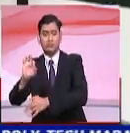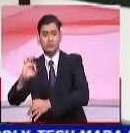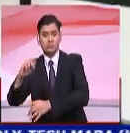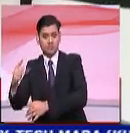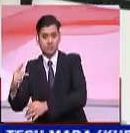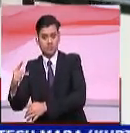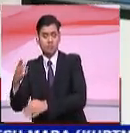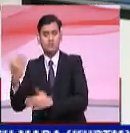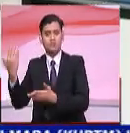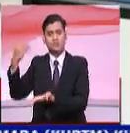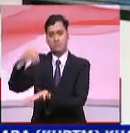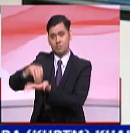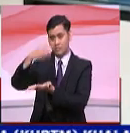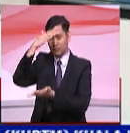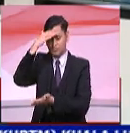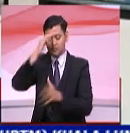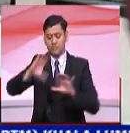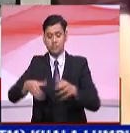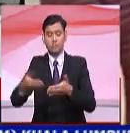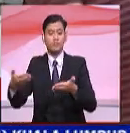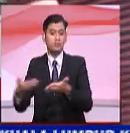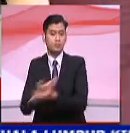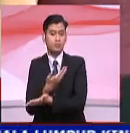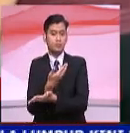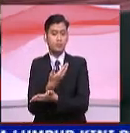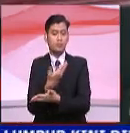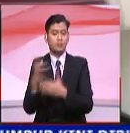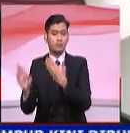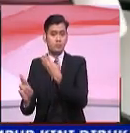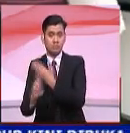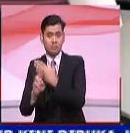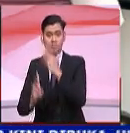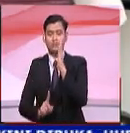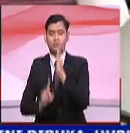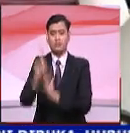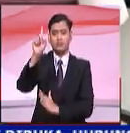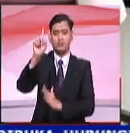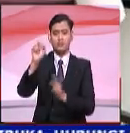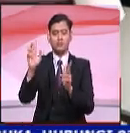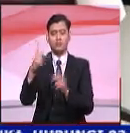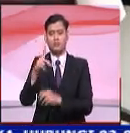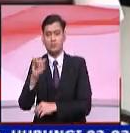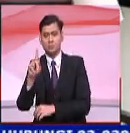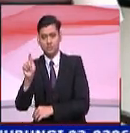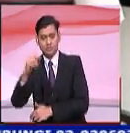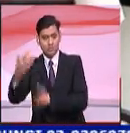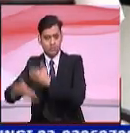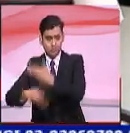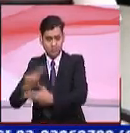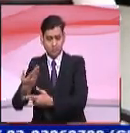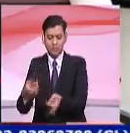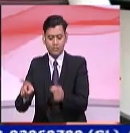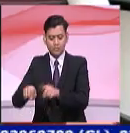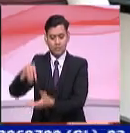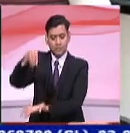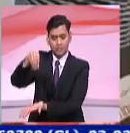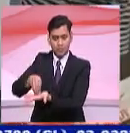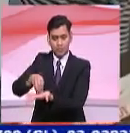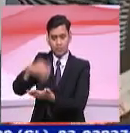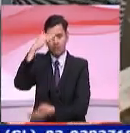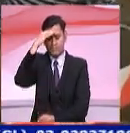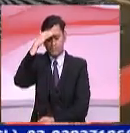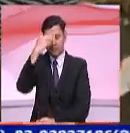terdapat satu plus terbaru kumpulan berisi kau tinggi yaitu Cluster kota kemajuan juga di Joko 13 tamat